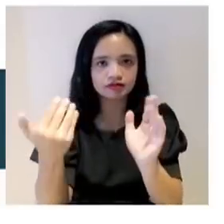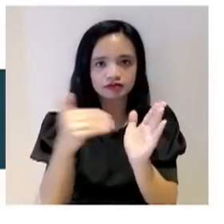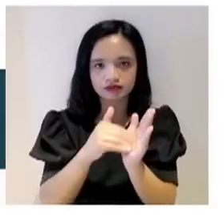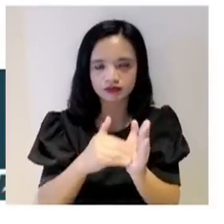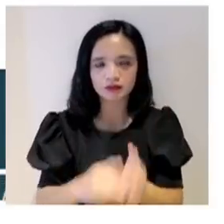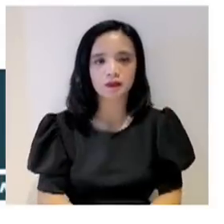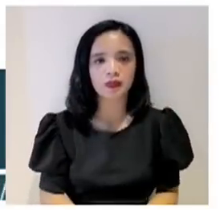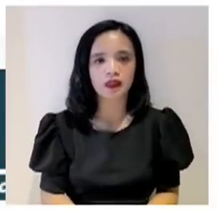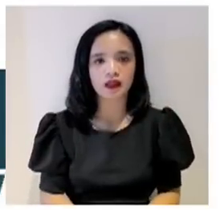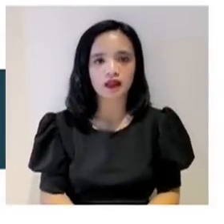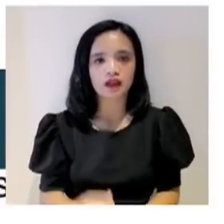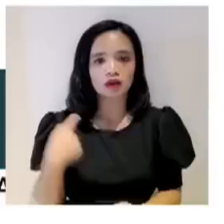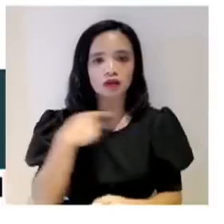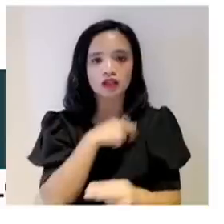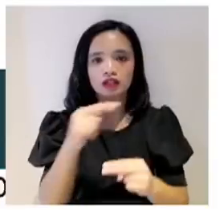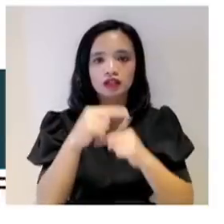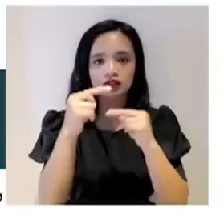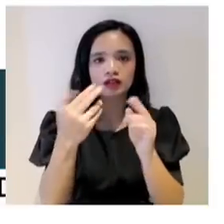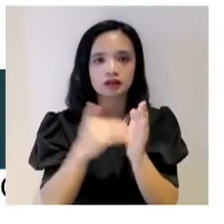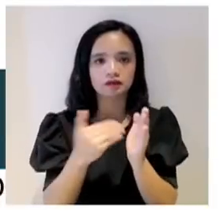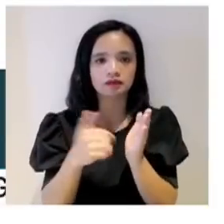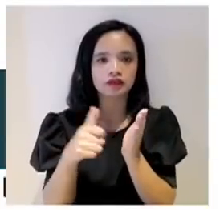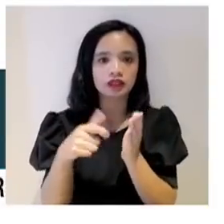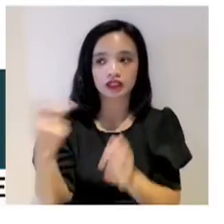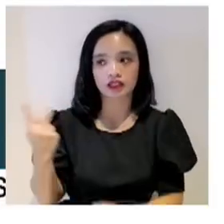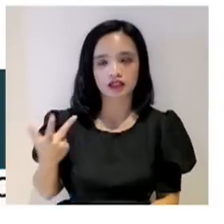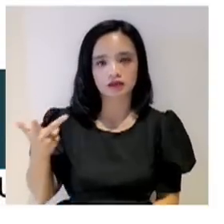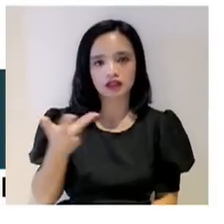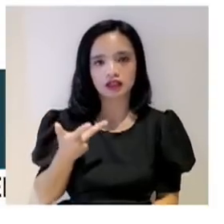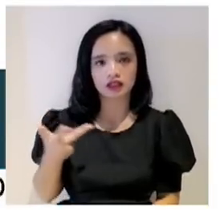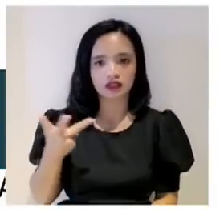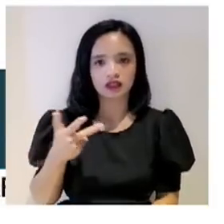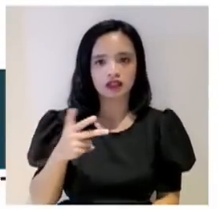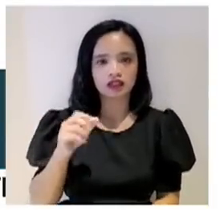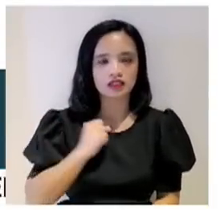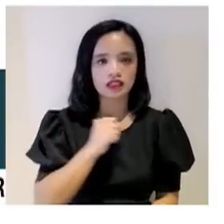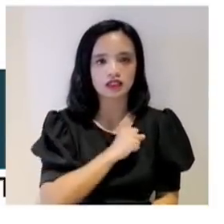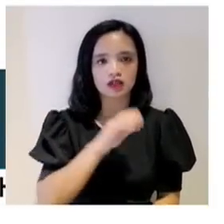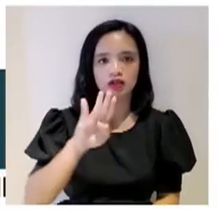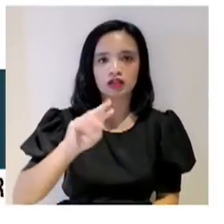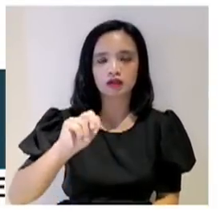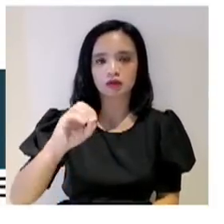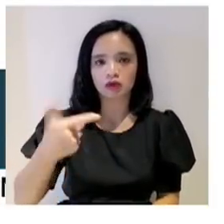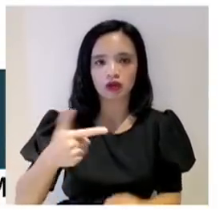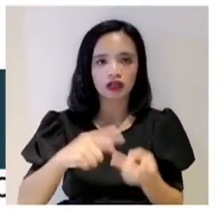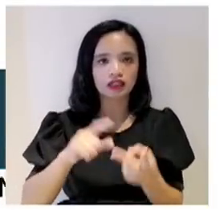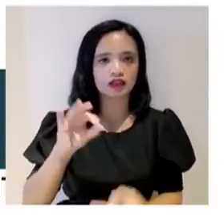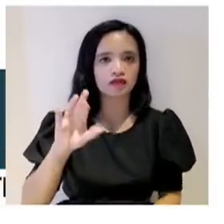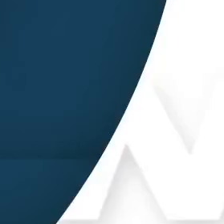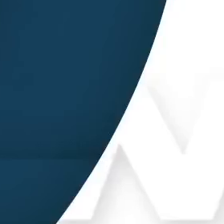running for our re-election. Kami tatlo ni Senator Bongo at Senator Francis Tolentino.